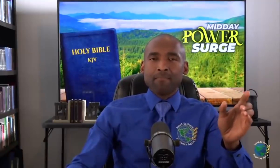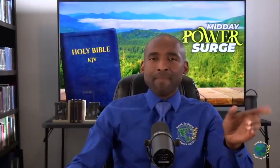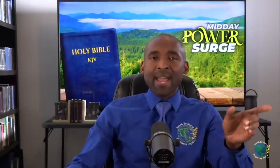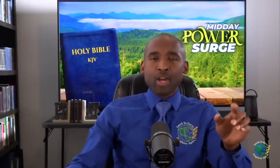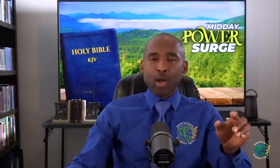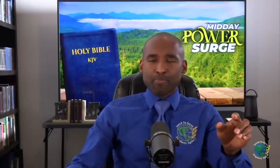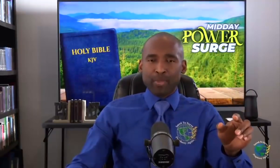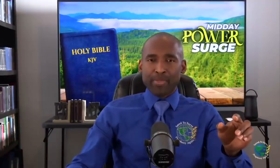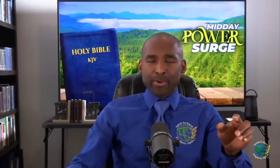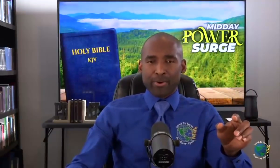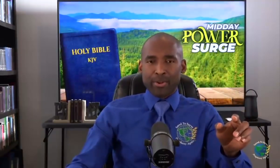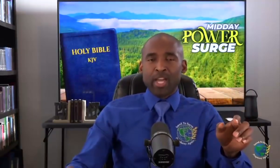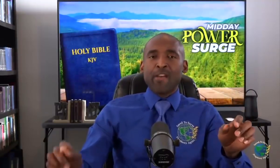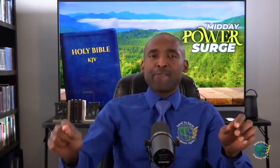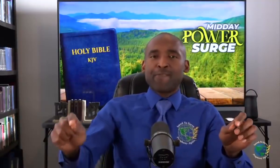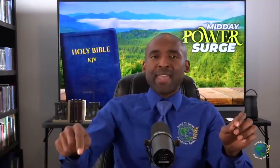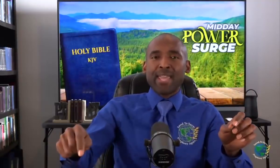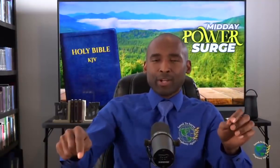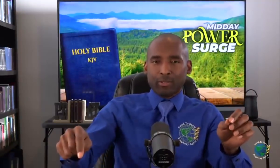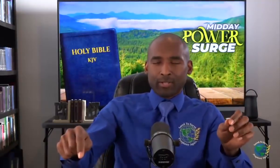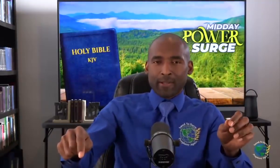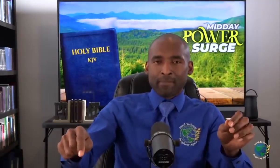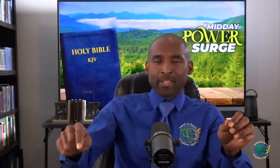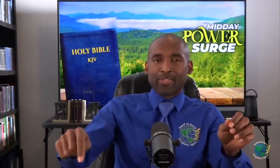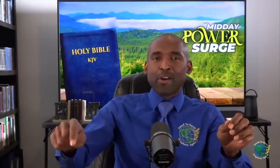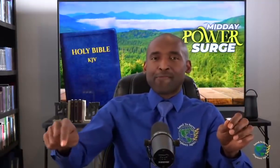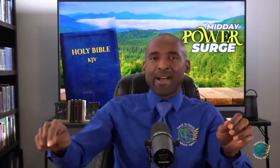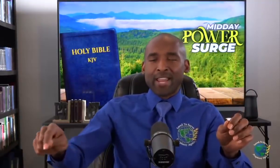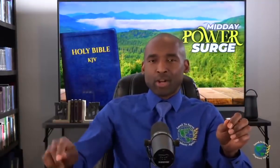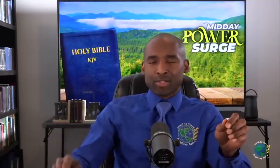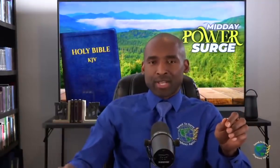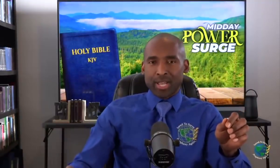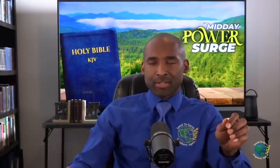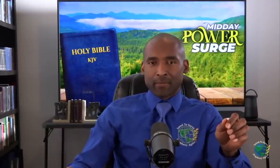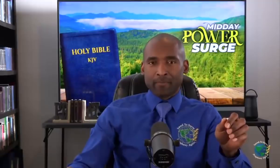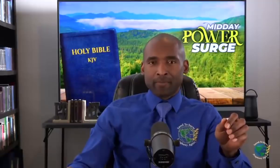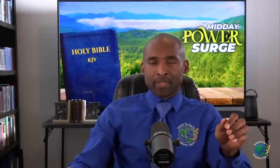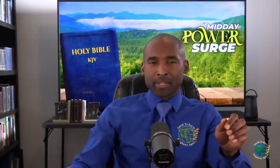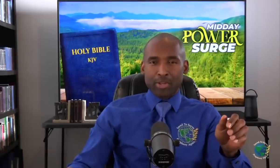Самый кроткий на земле человек пал в последнем испытании.